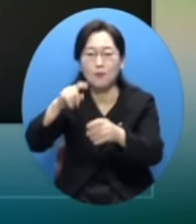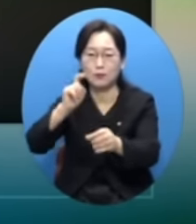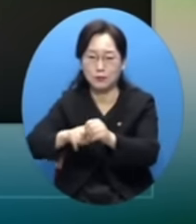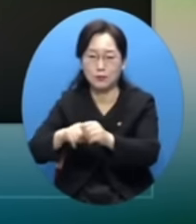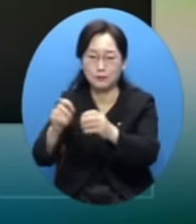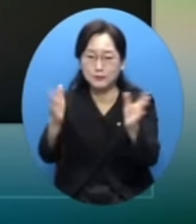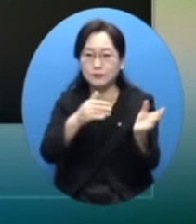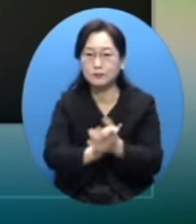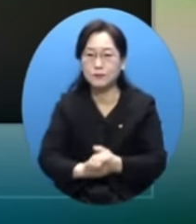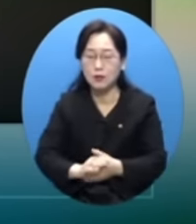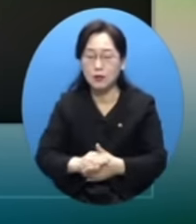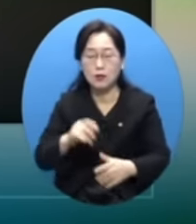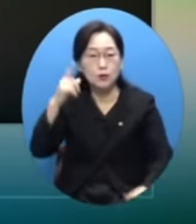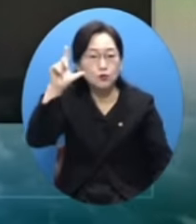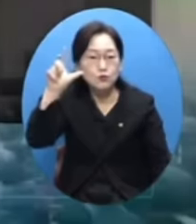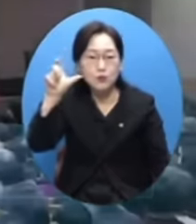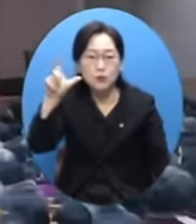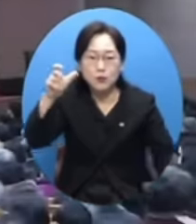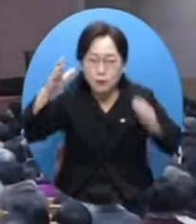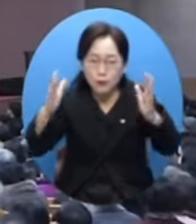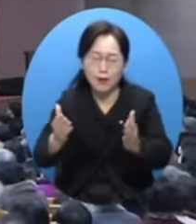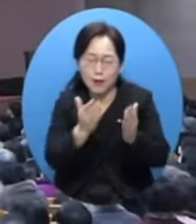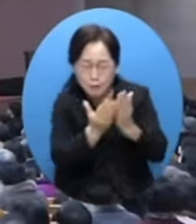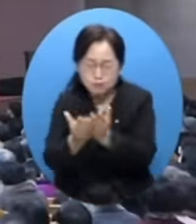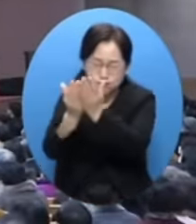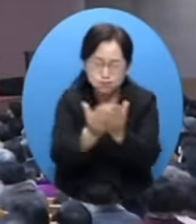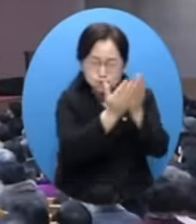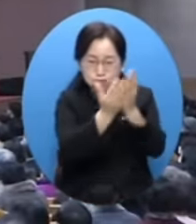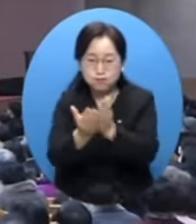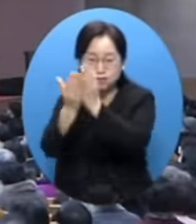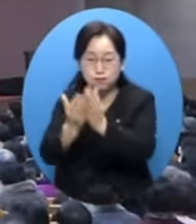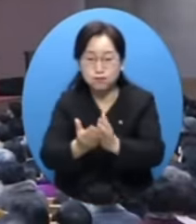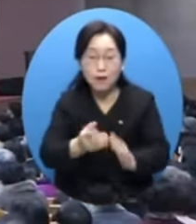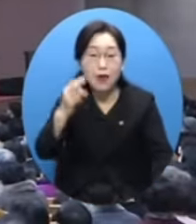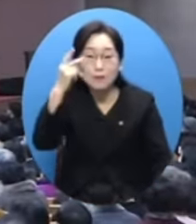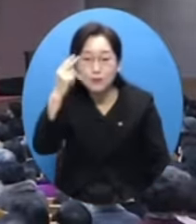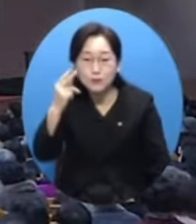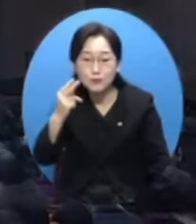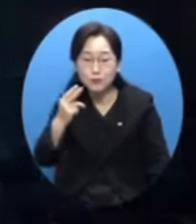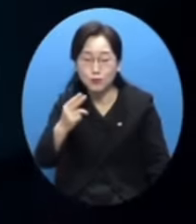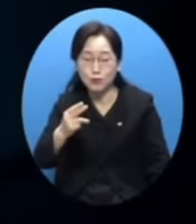65일간의 험난한 항해 끝에 미국 동북부 지역 플리머스에 도착을 합니다.